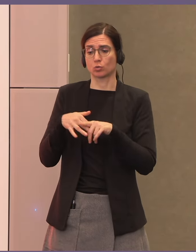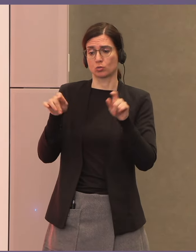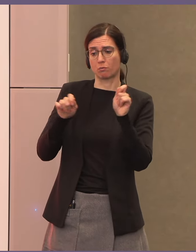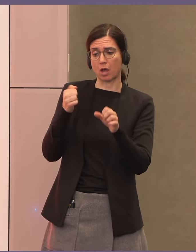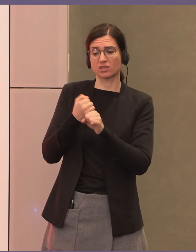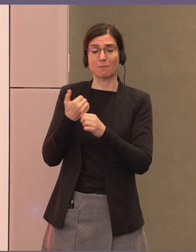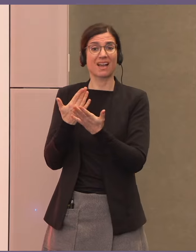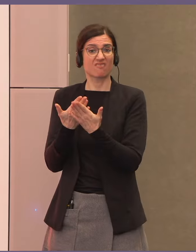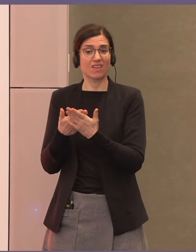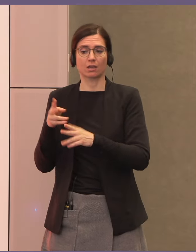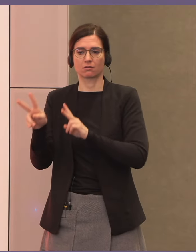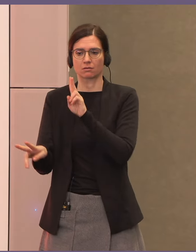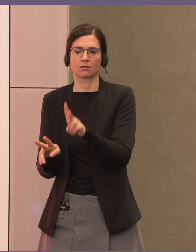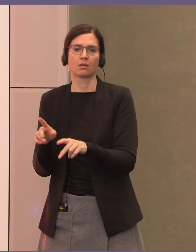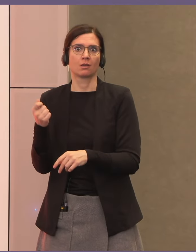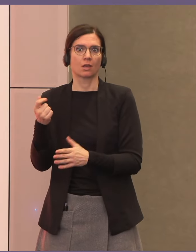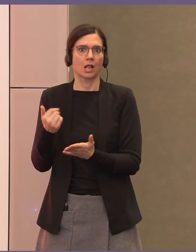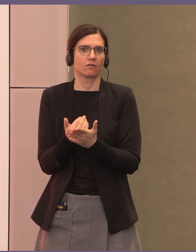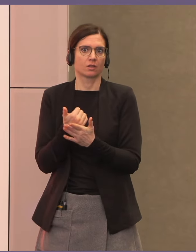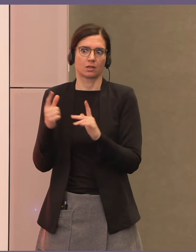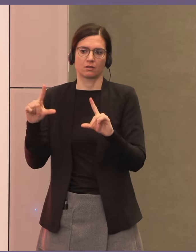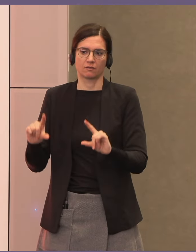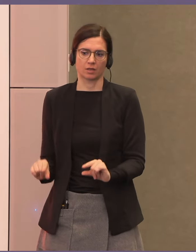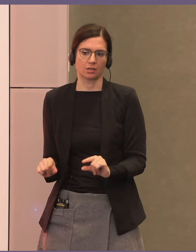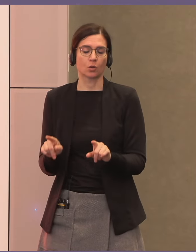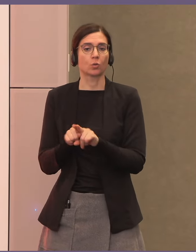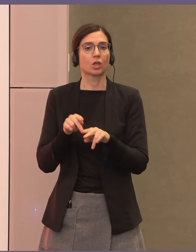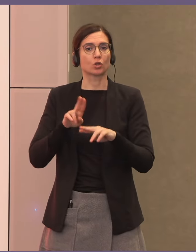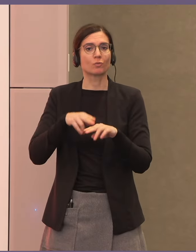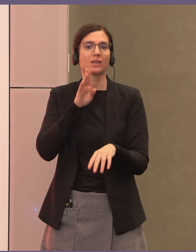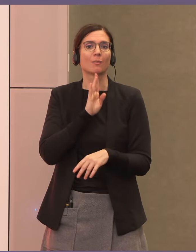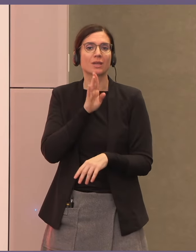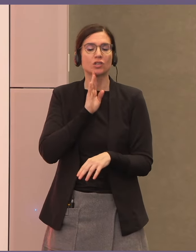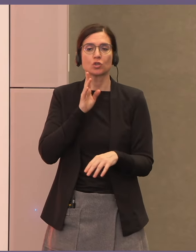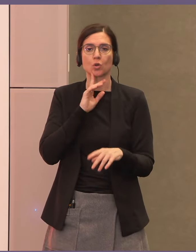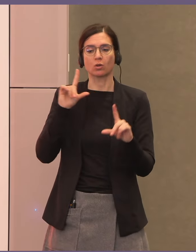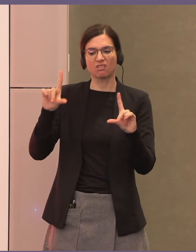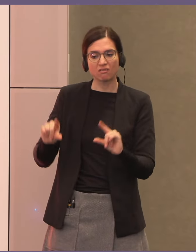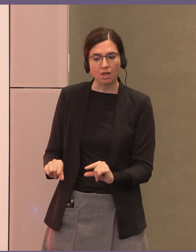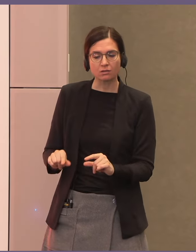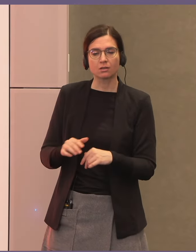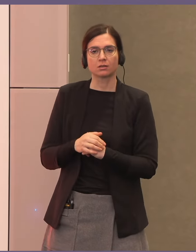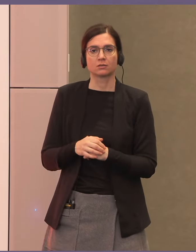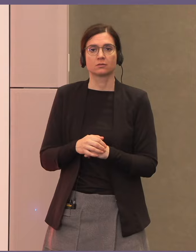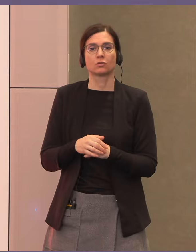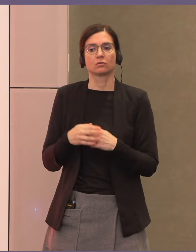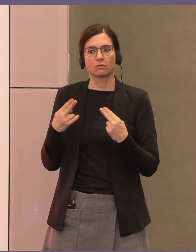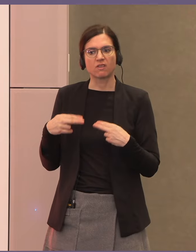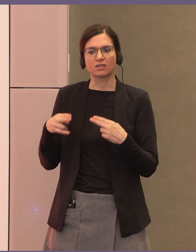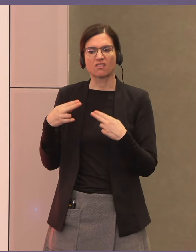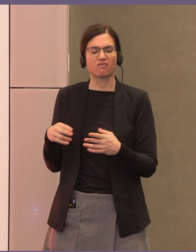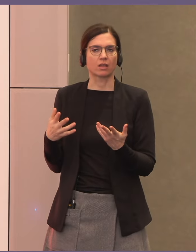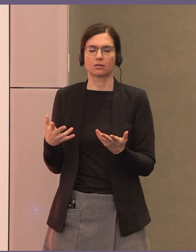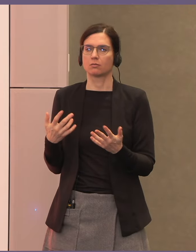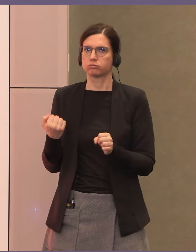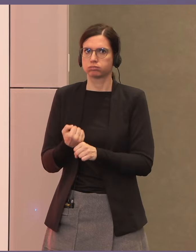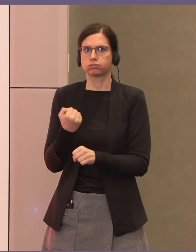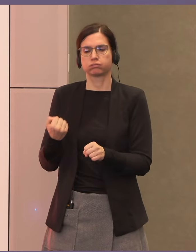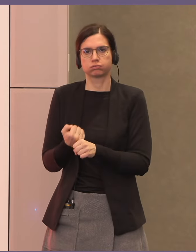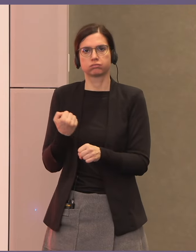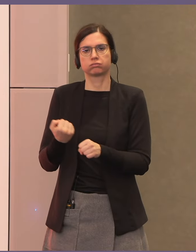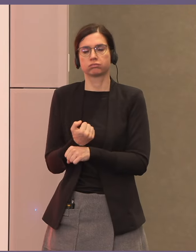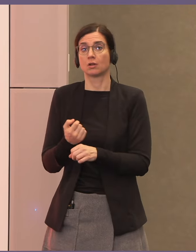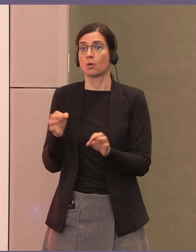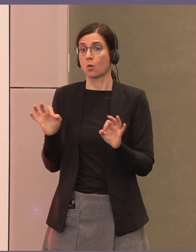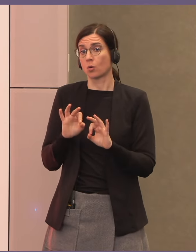mit niedrigerem Einkommen und später mit niedrigerer Rente auskommen müssen und in Folge nur mit großer Mühe oder